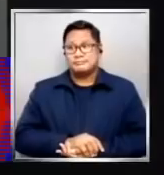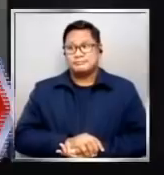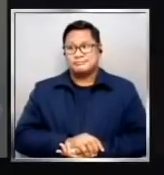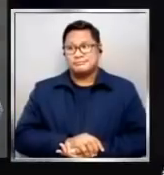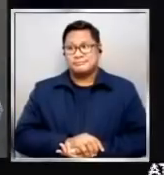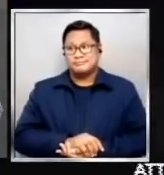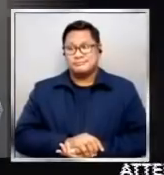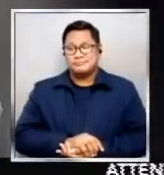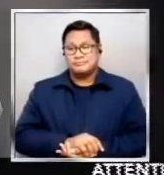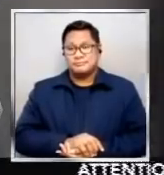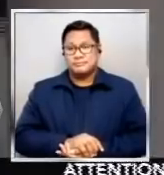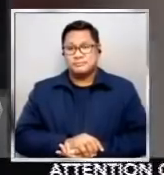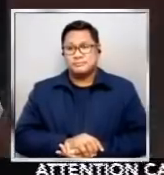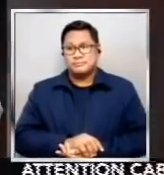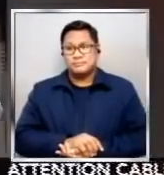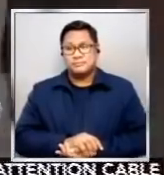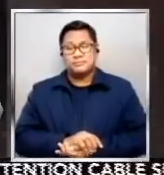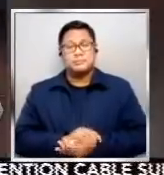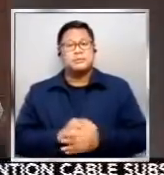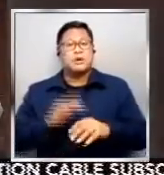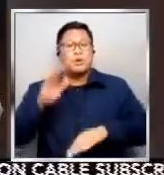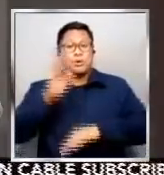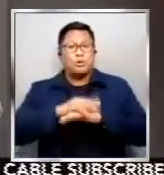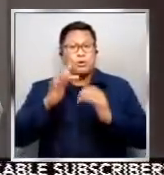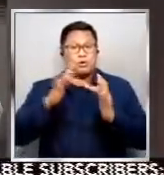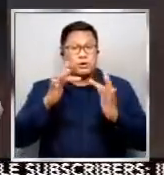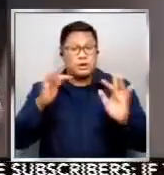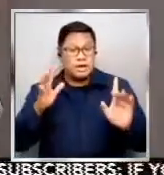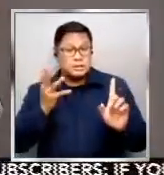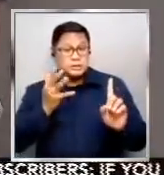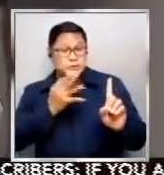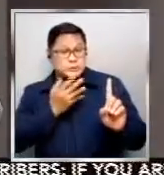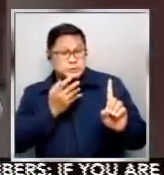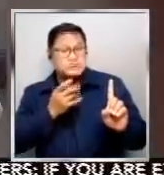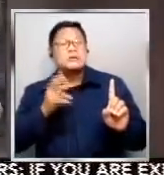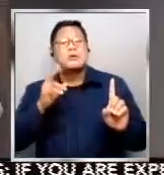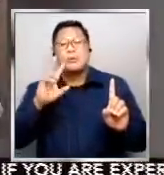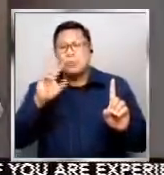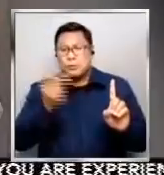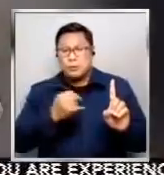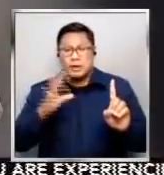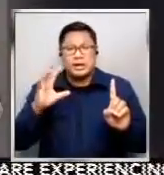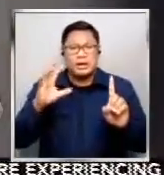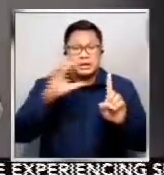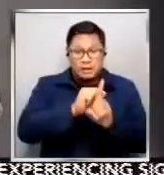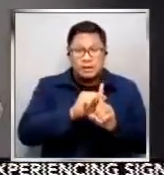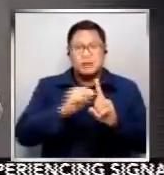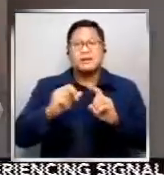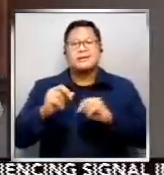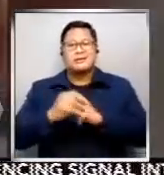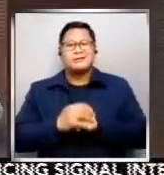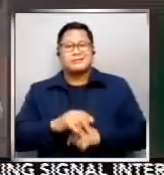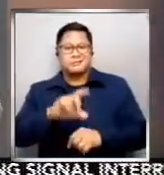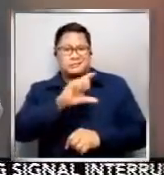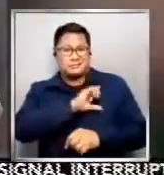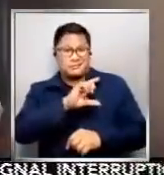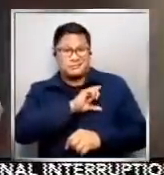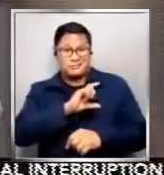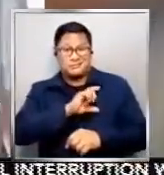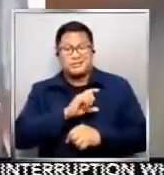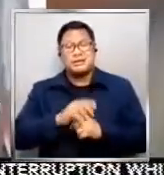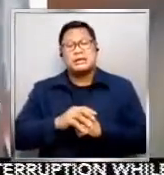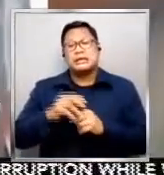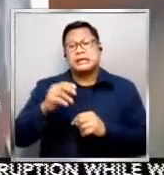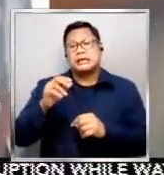Walang kawala ang umano'y online predator na si Kelvin Lobas matapos siyang masakote ng Regional Anti-Cybercrime Unit 4A sa General Trias,